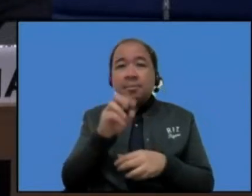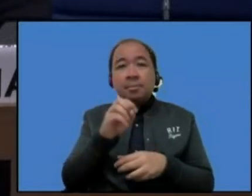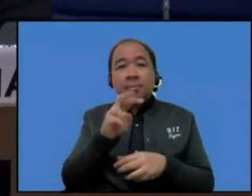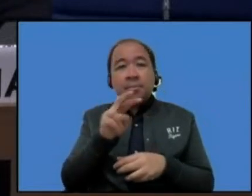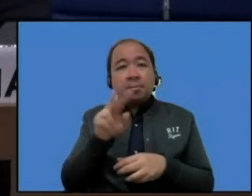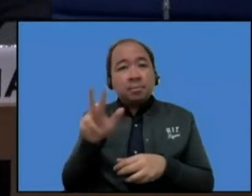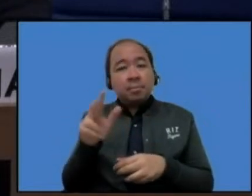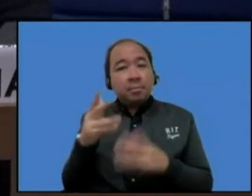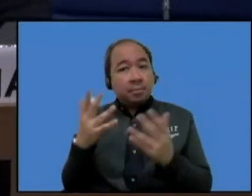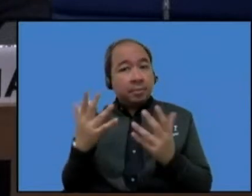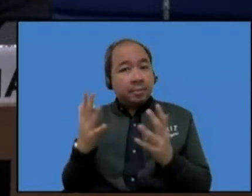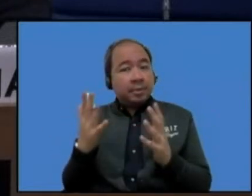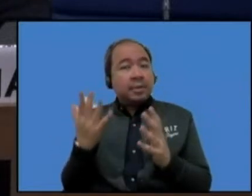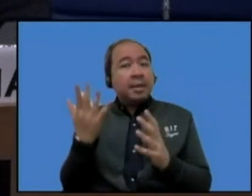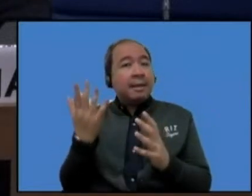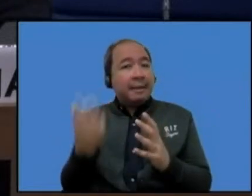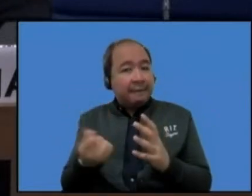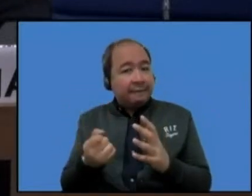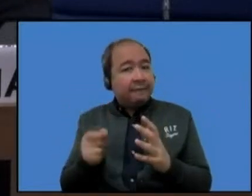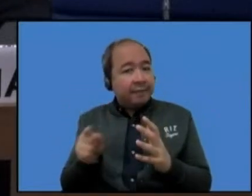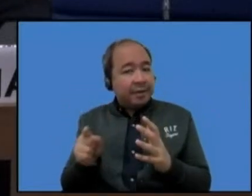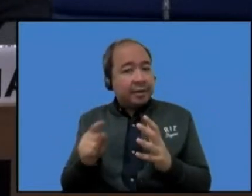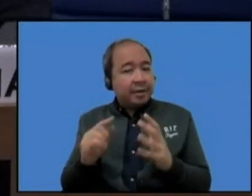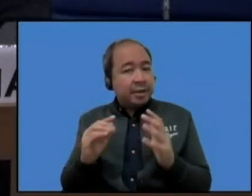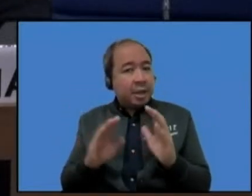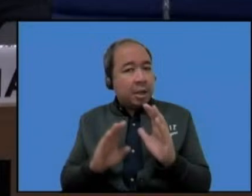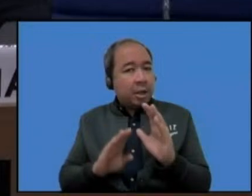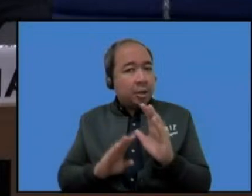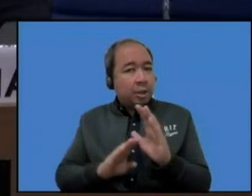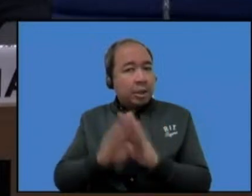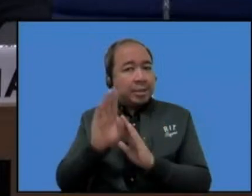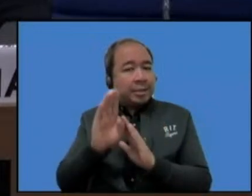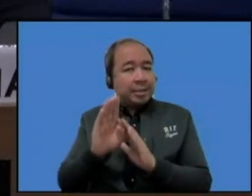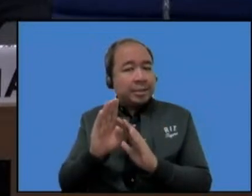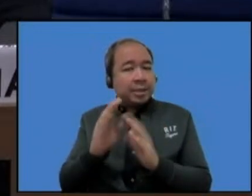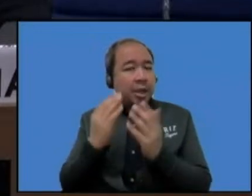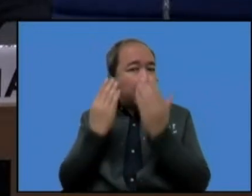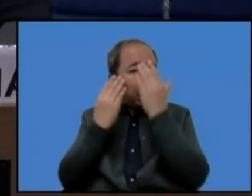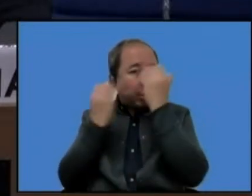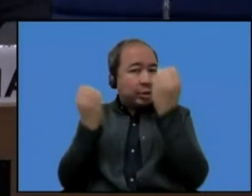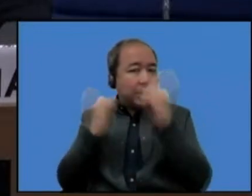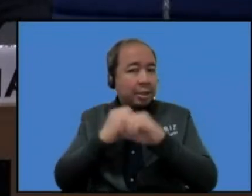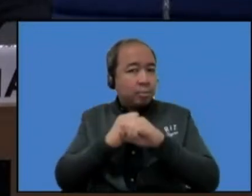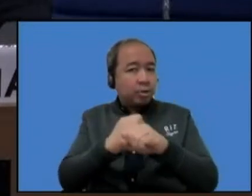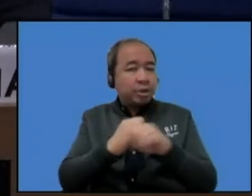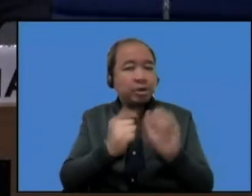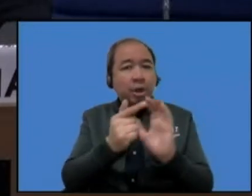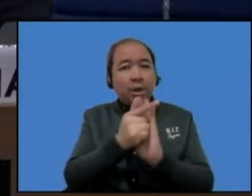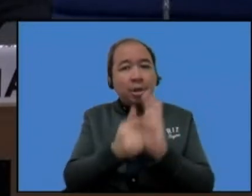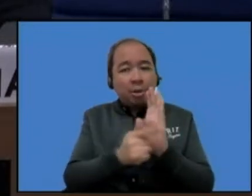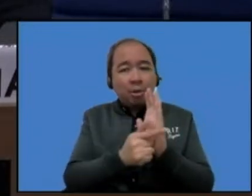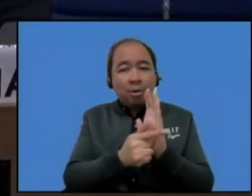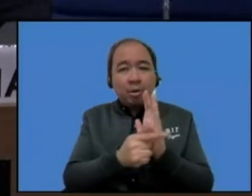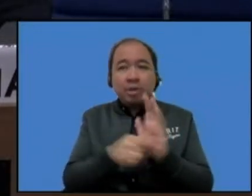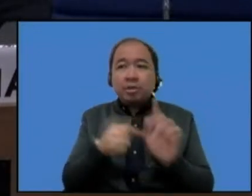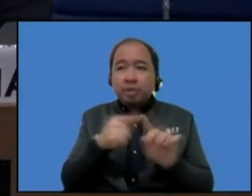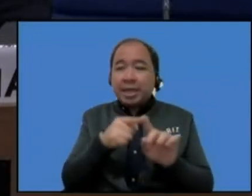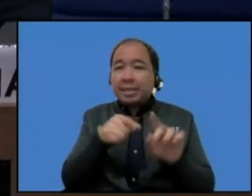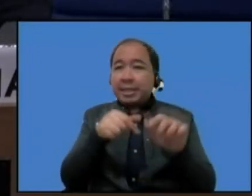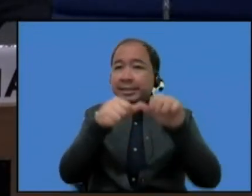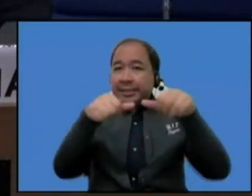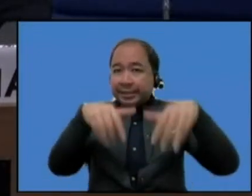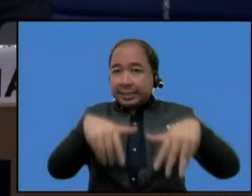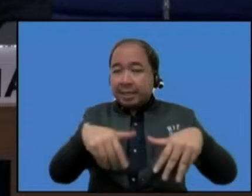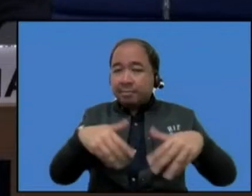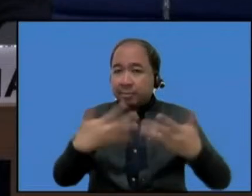完善领事保护工作机制，维护海外同胞的安全和正当的利益，保障